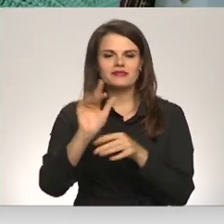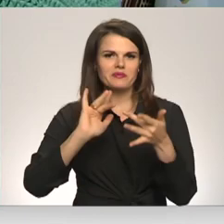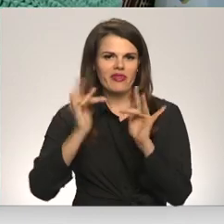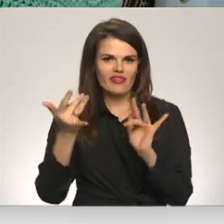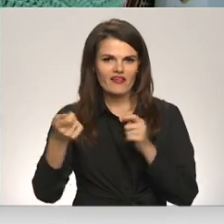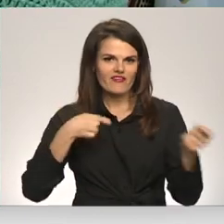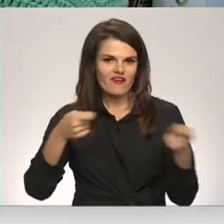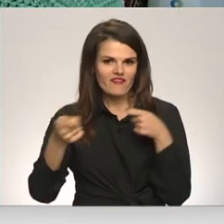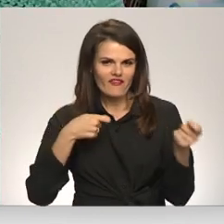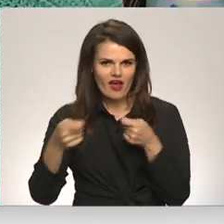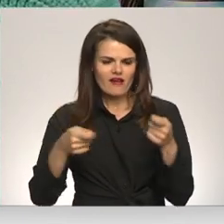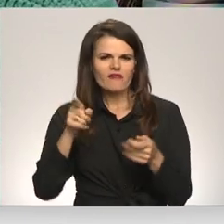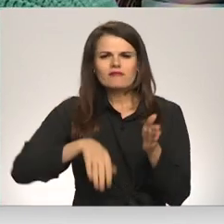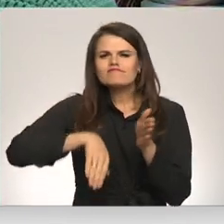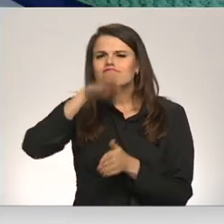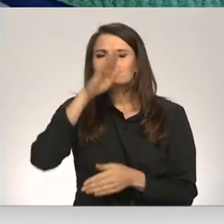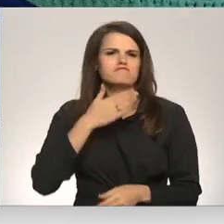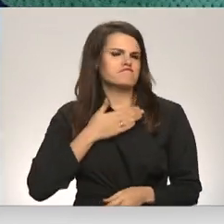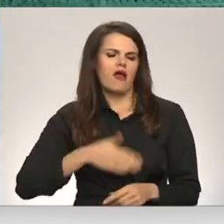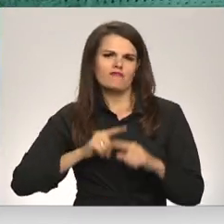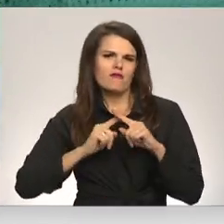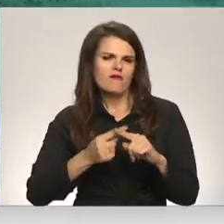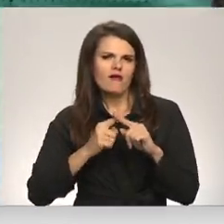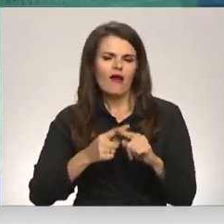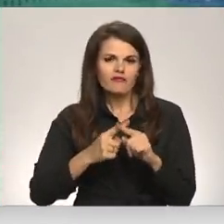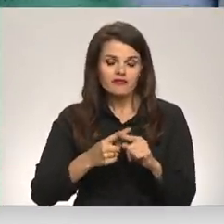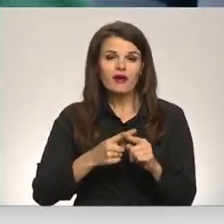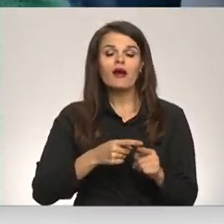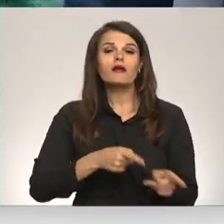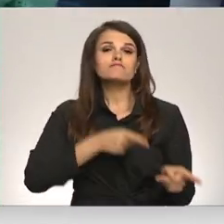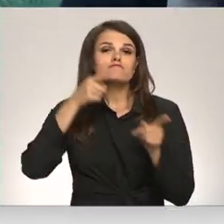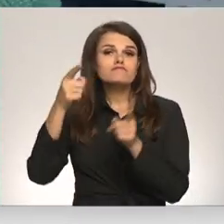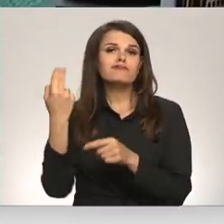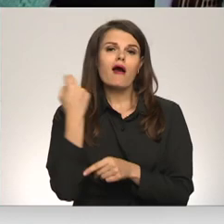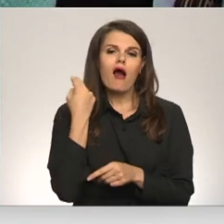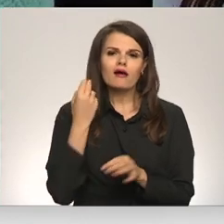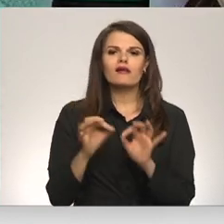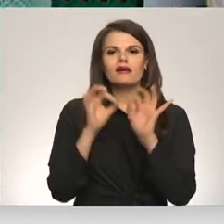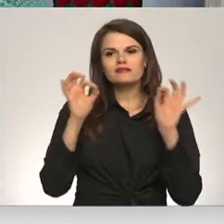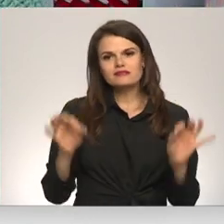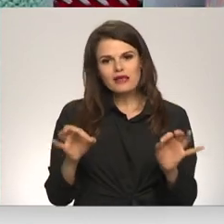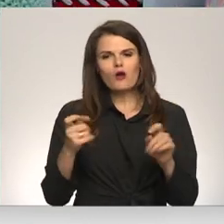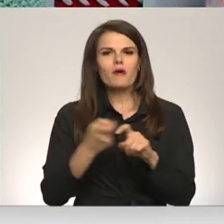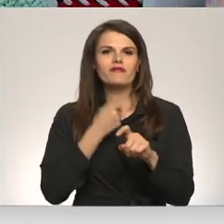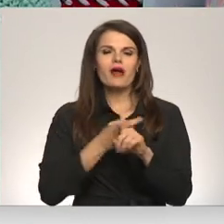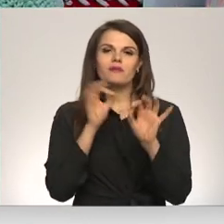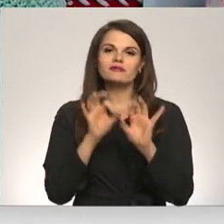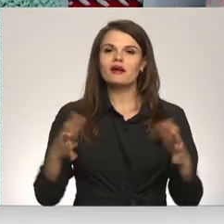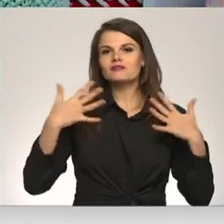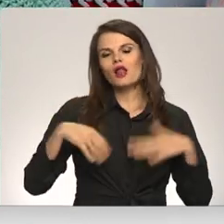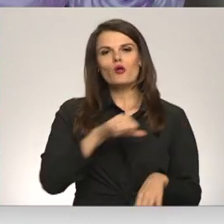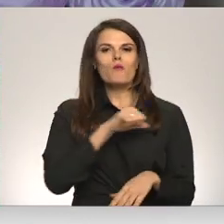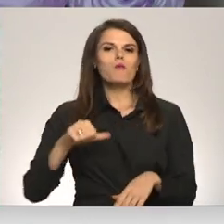bērnības, un pirms 6 gadiem pārceļoties uz Angliju, sākumā skaistās klētas tika tamborētas pašai